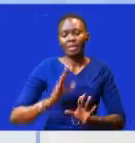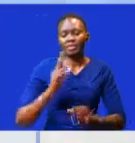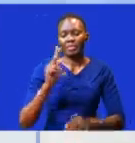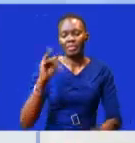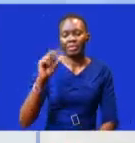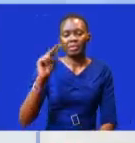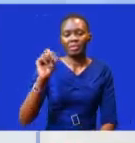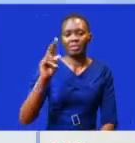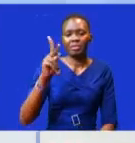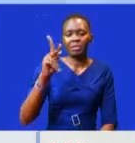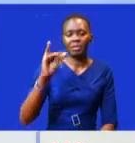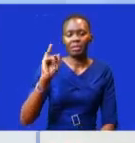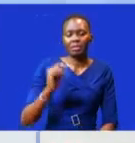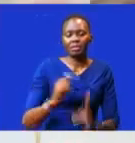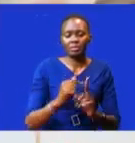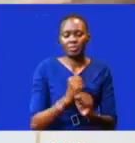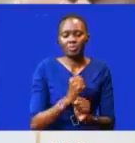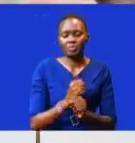kaka dwarore.